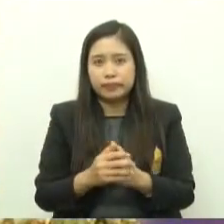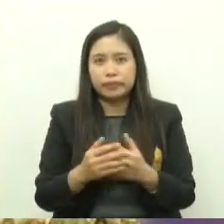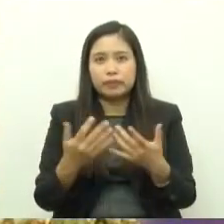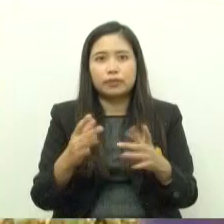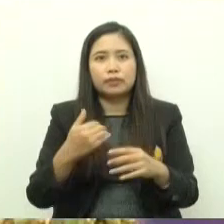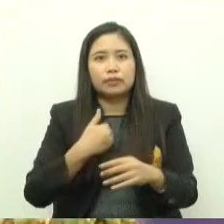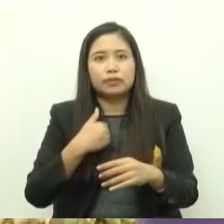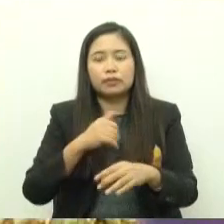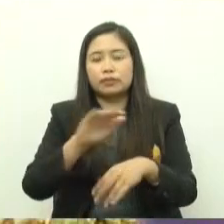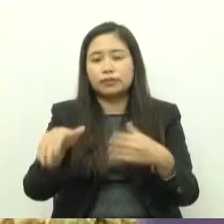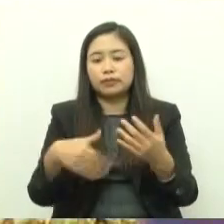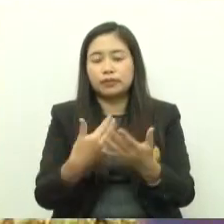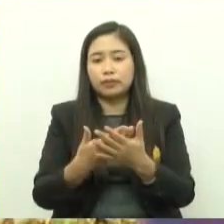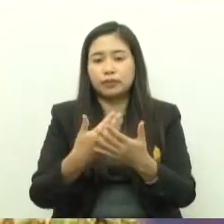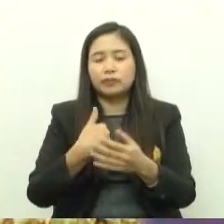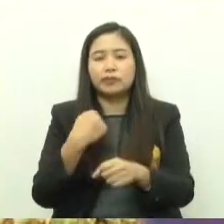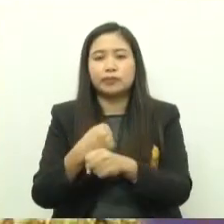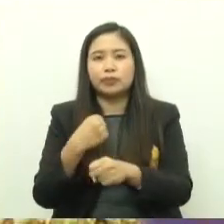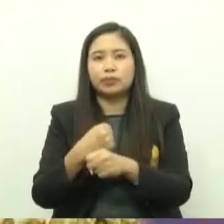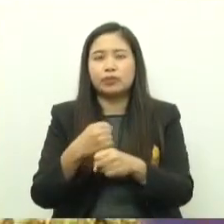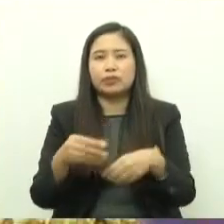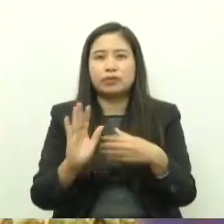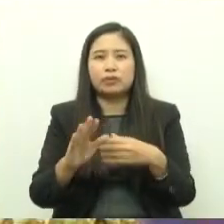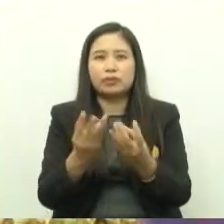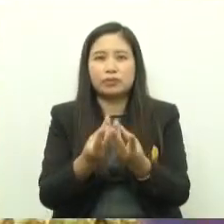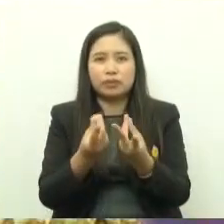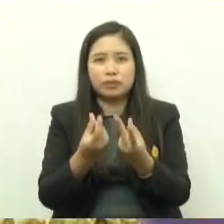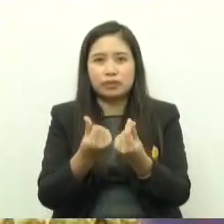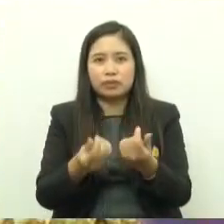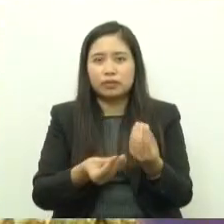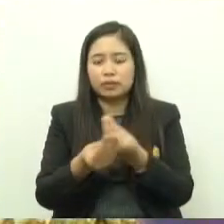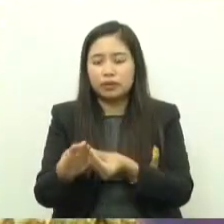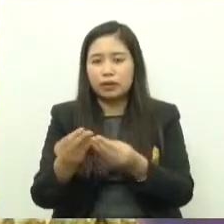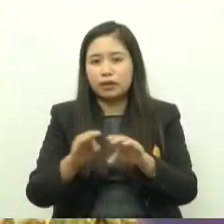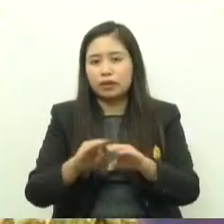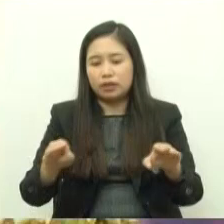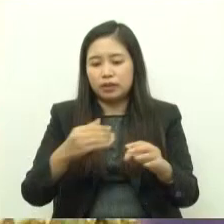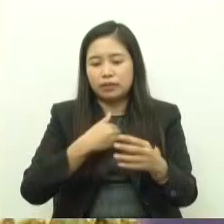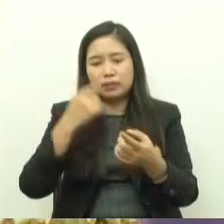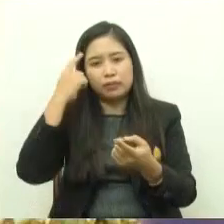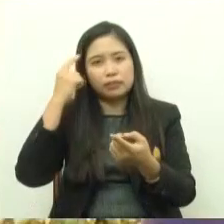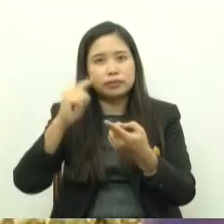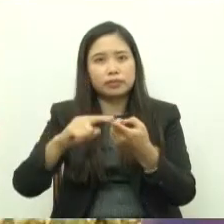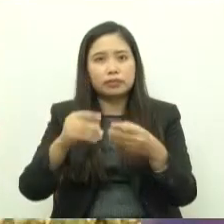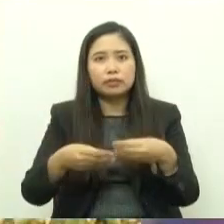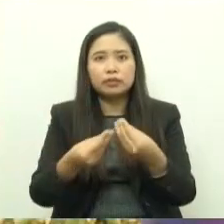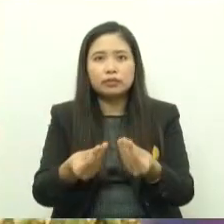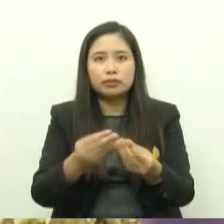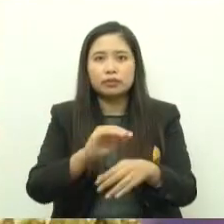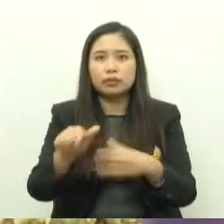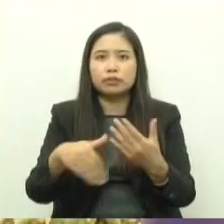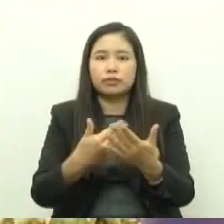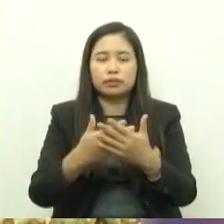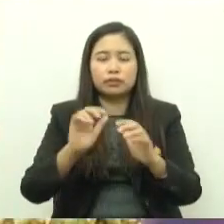นวัตกรรมที่เกิดจากความคิดของแต่ละพื้นที่เพื่อขับเคลื่อนจากจุดที่เป็นอยู่ไปสู่เป้าหมายที่ดีขึ้นกว่าเดิมได้ได้อย่าง